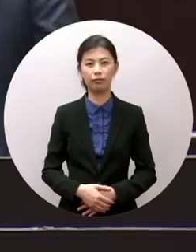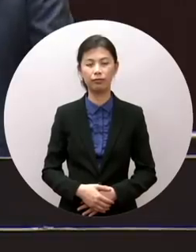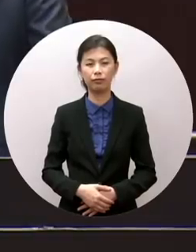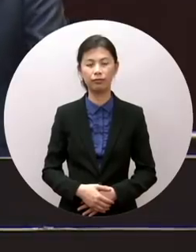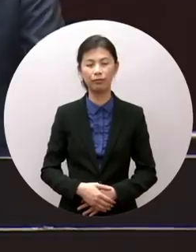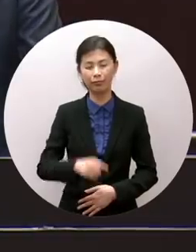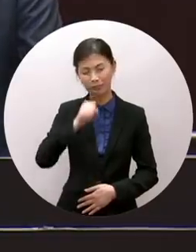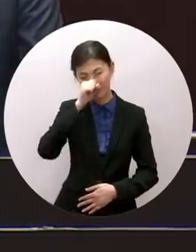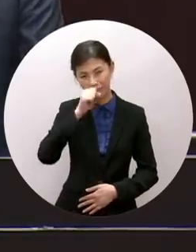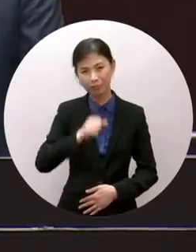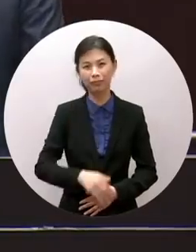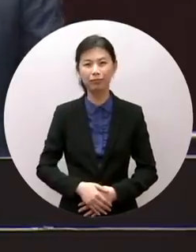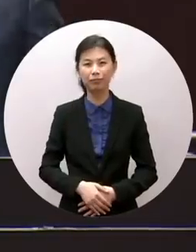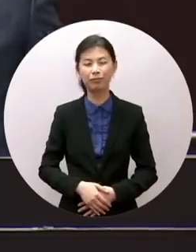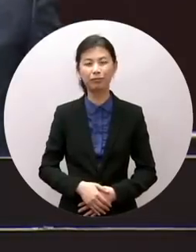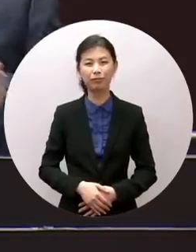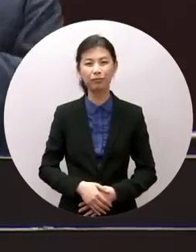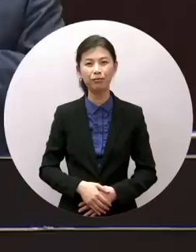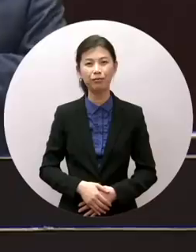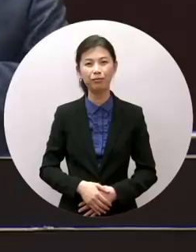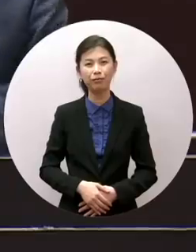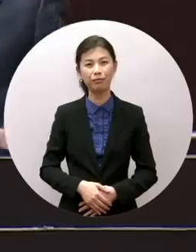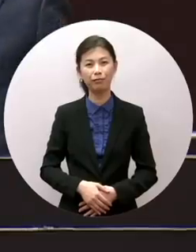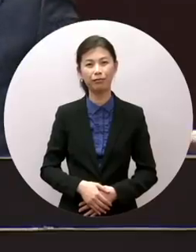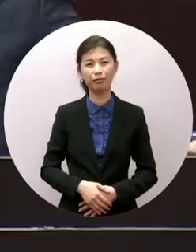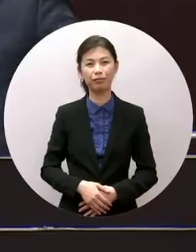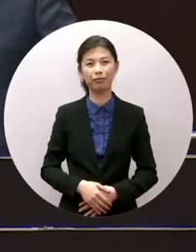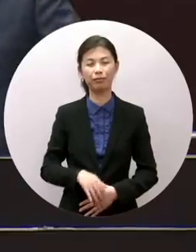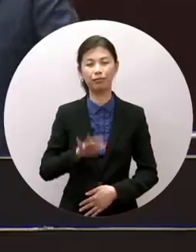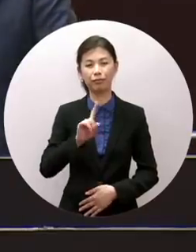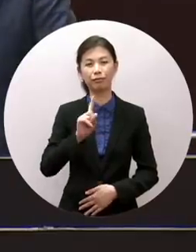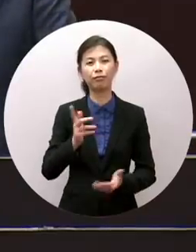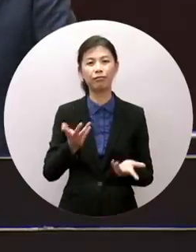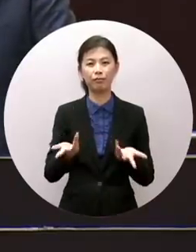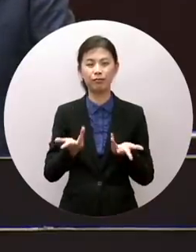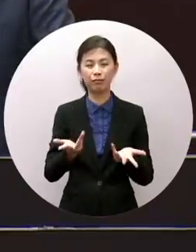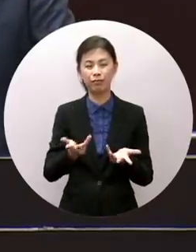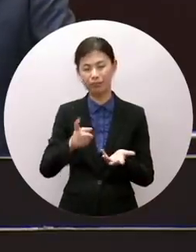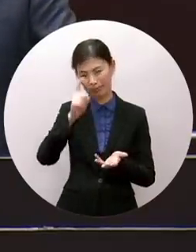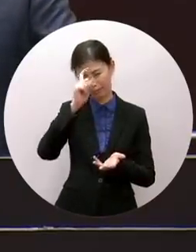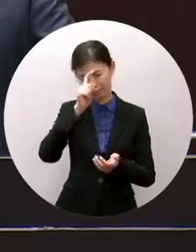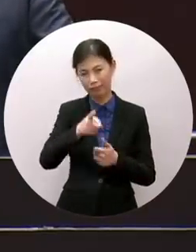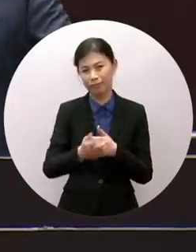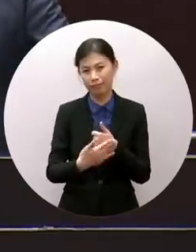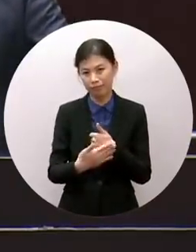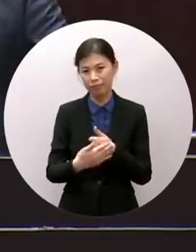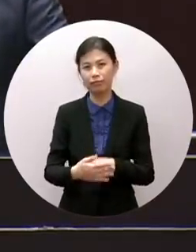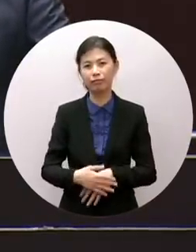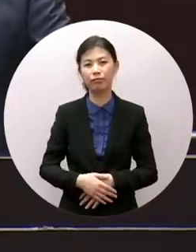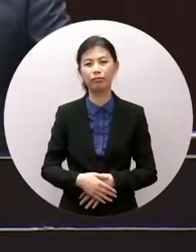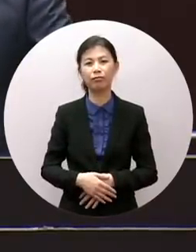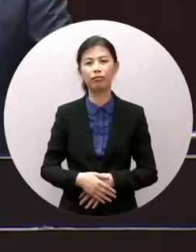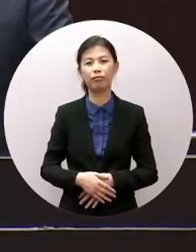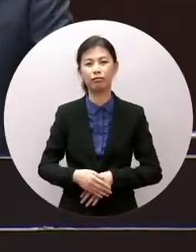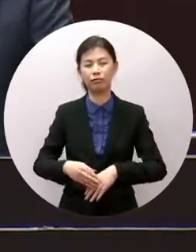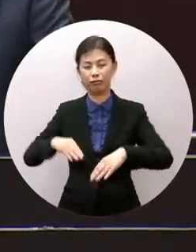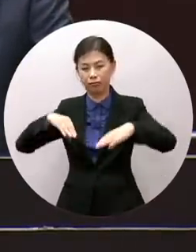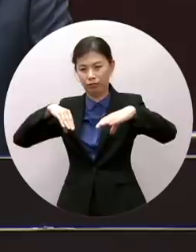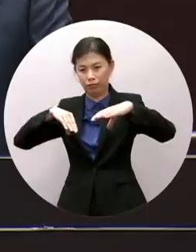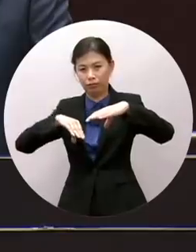院长，委員好，拍摄院长，因为吼、哦、有一件事，爱本身爱拜托院长，就是咱的吼长隧道，